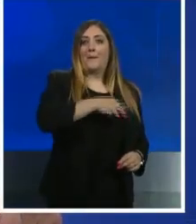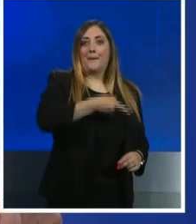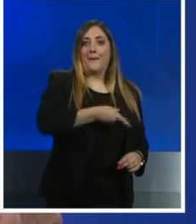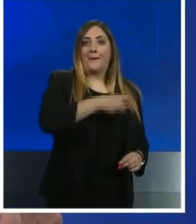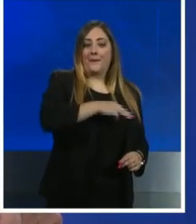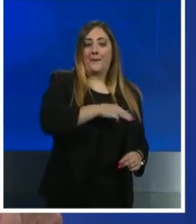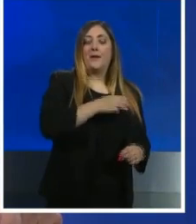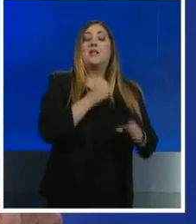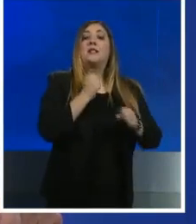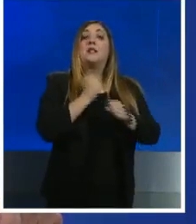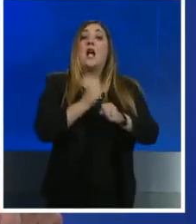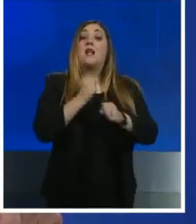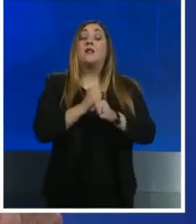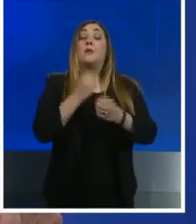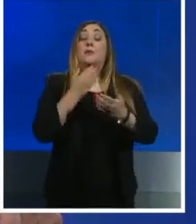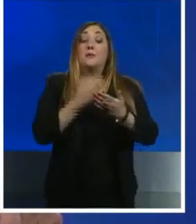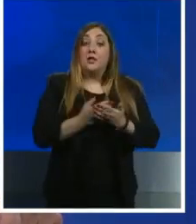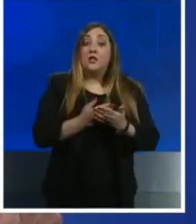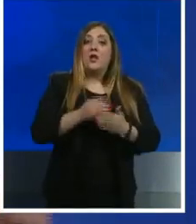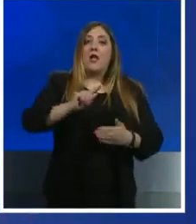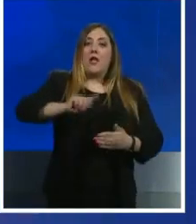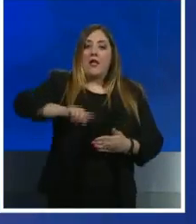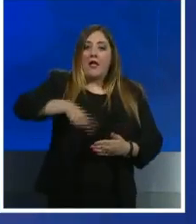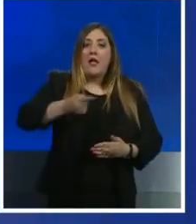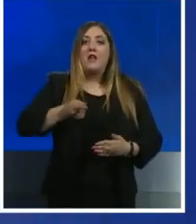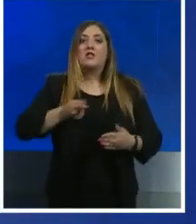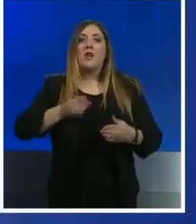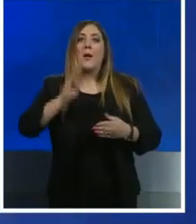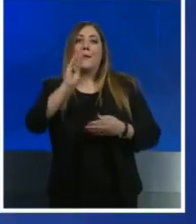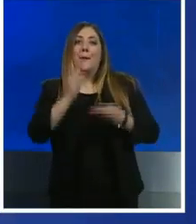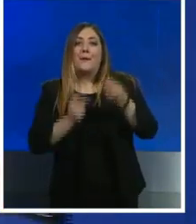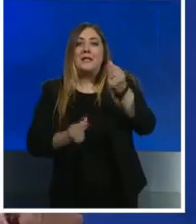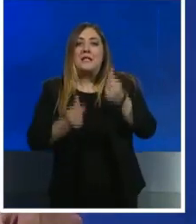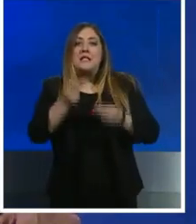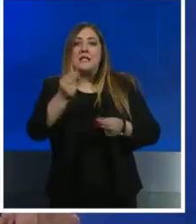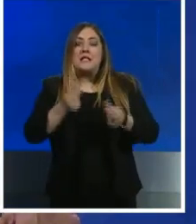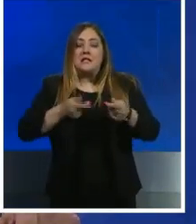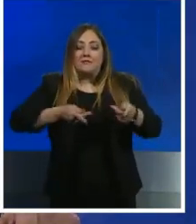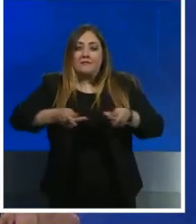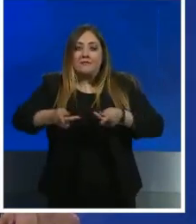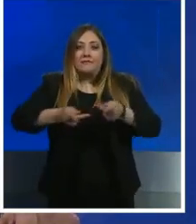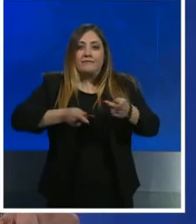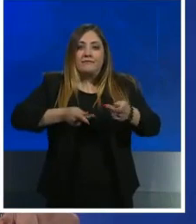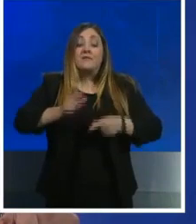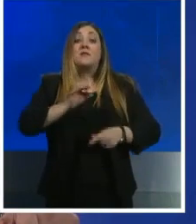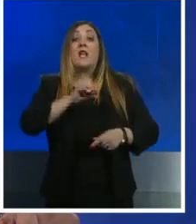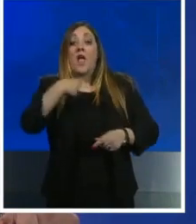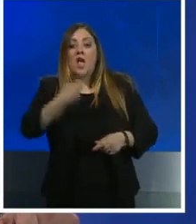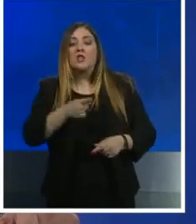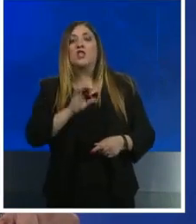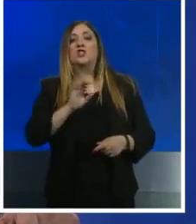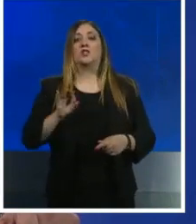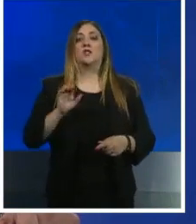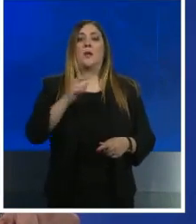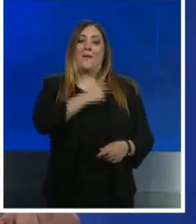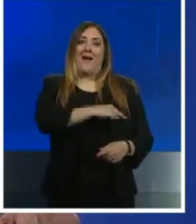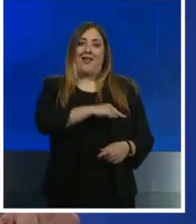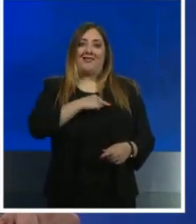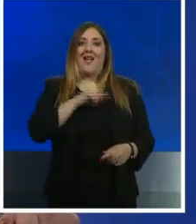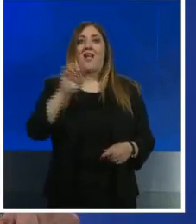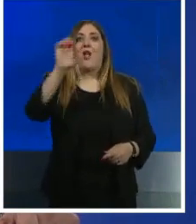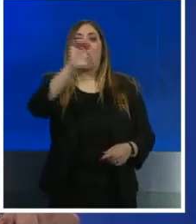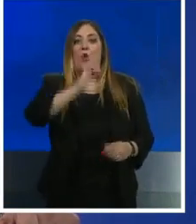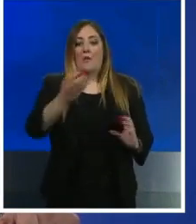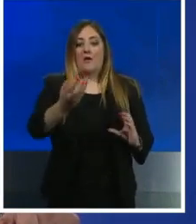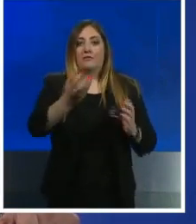jaħdem sabiex jiġu riattivati n-negozjati mal-Unjoni Ewropea u nikkwota fejn naraw li jista' jkun hemm titjib